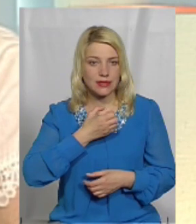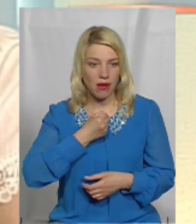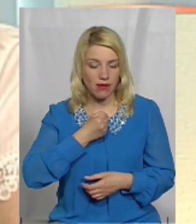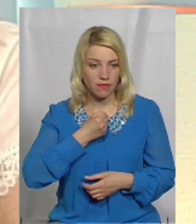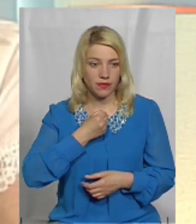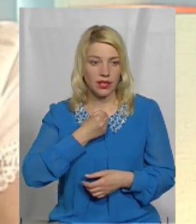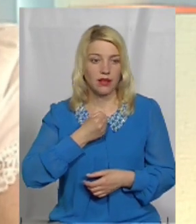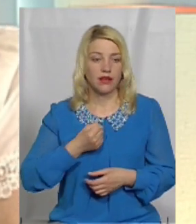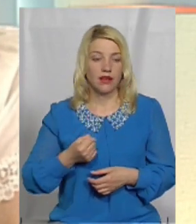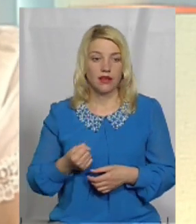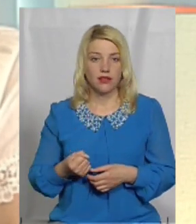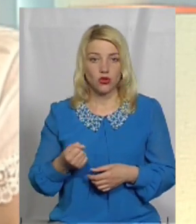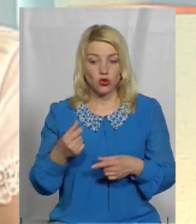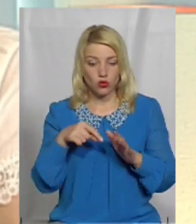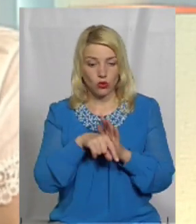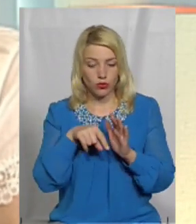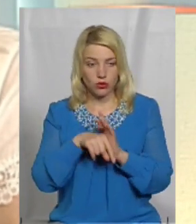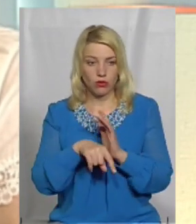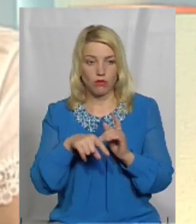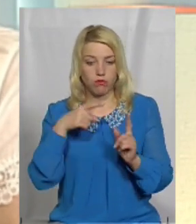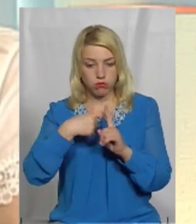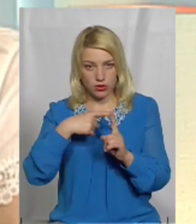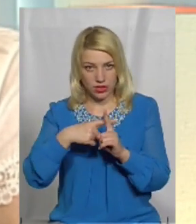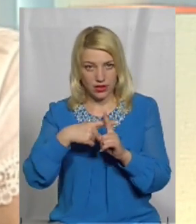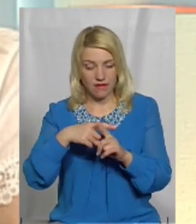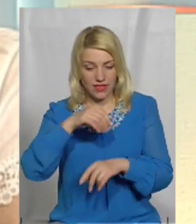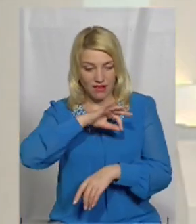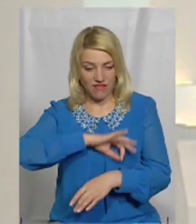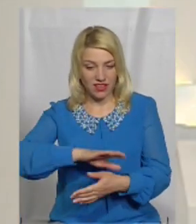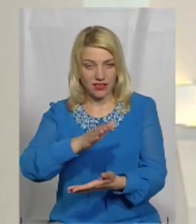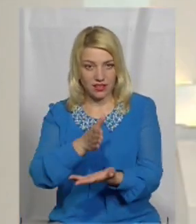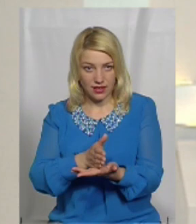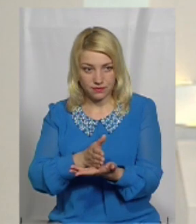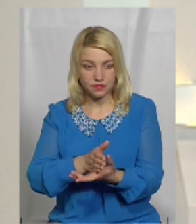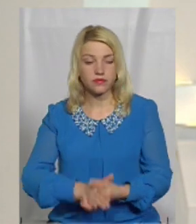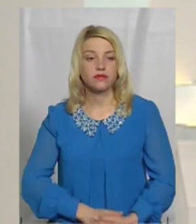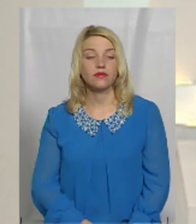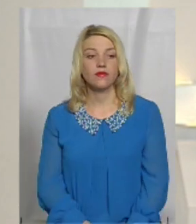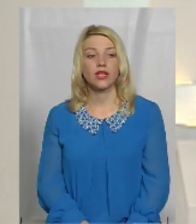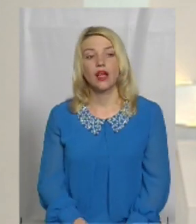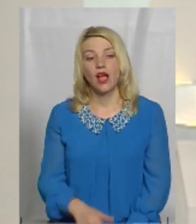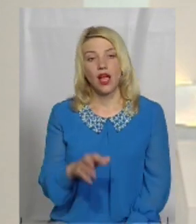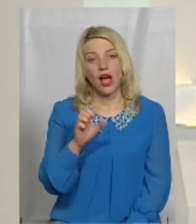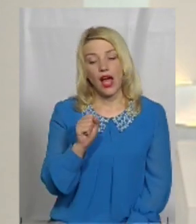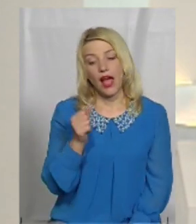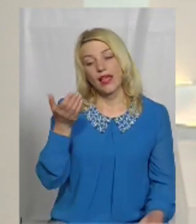переліку нозологій. Тобто позитивний ефект є. Дякую. А пані Людмила, а